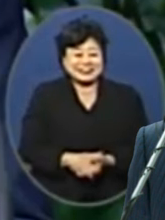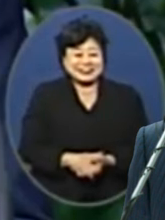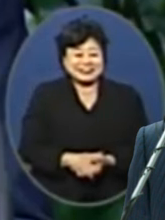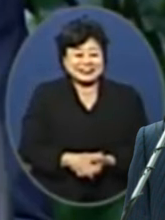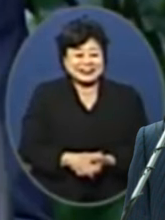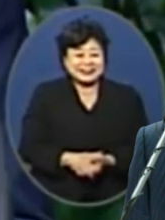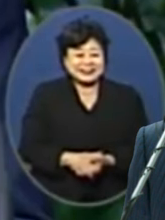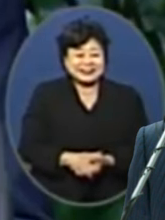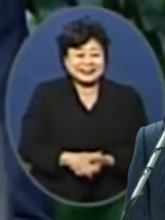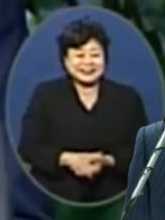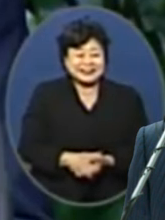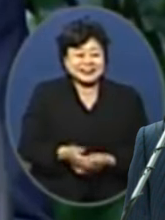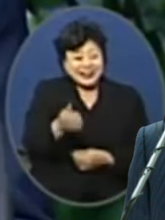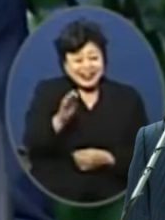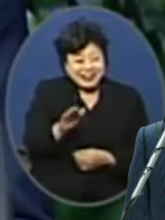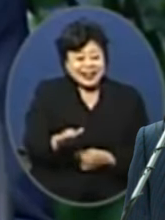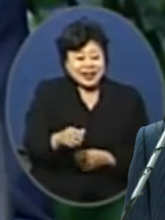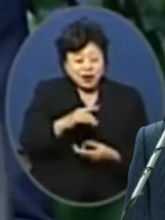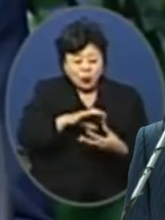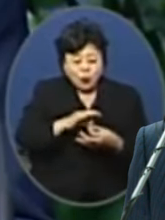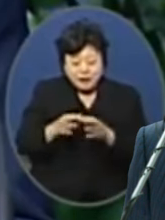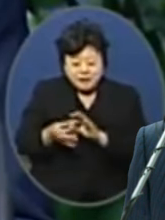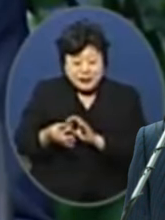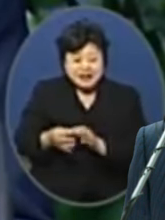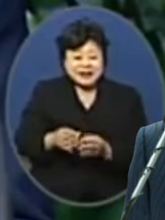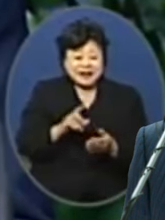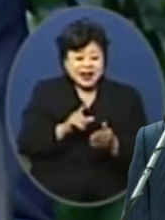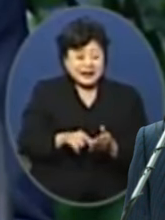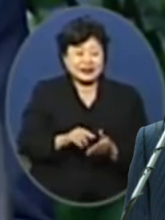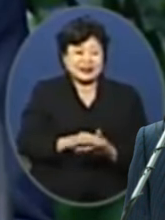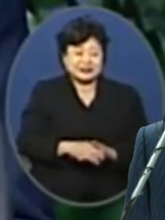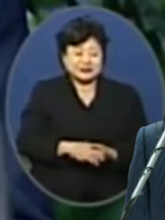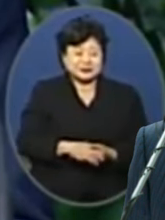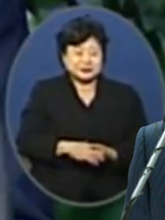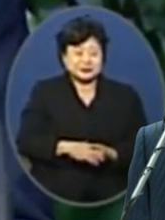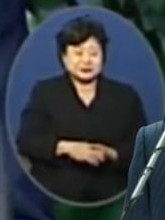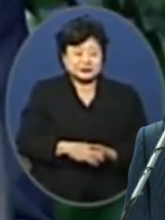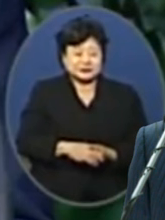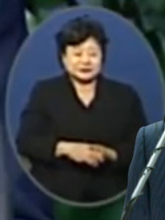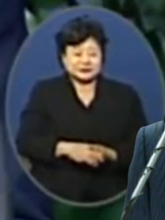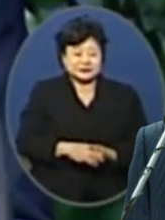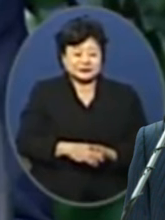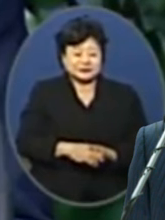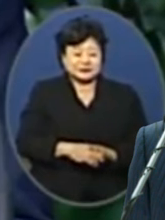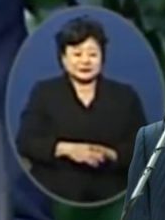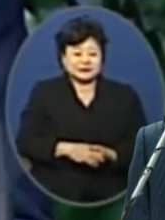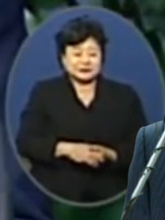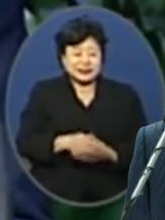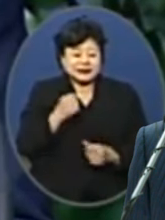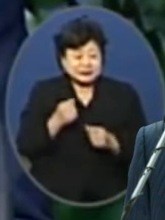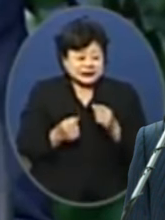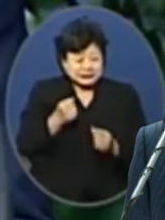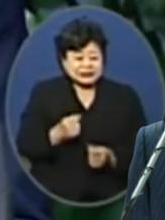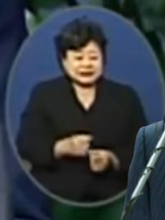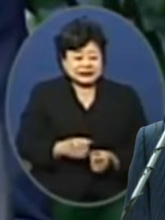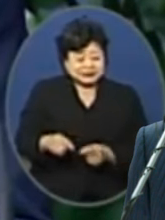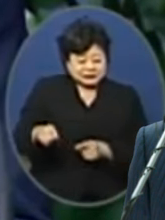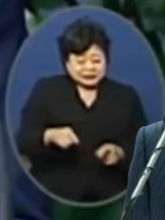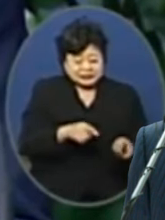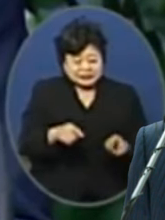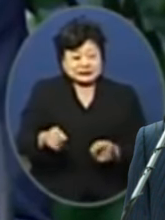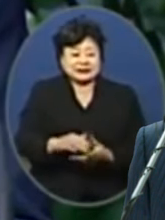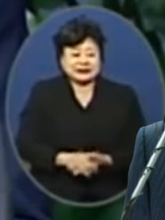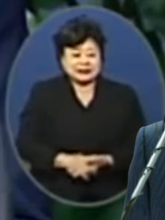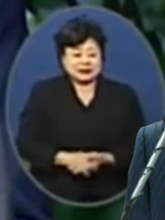많아요 그런데 그 올림픽 하면 단거리 선수들이 뛰는 것 그렇지 않으면